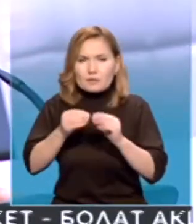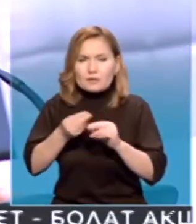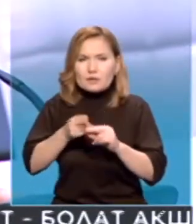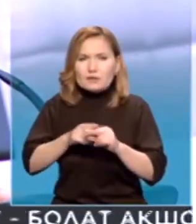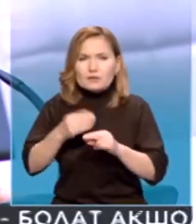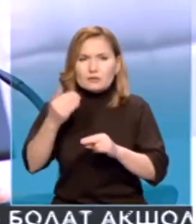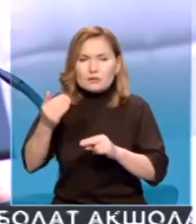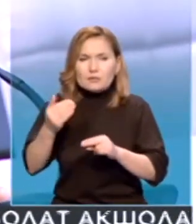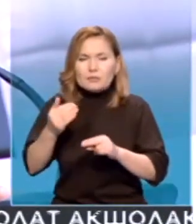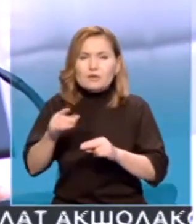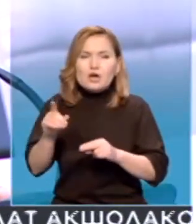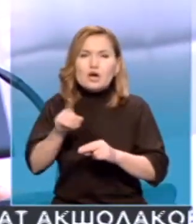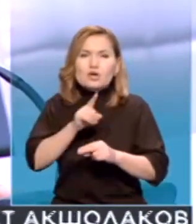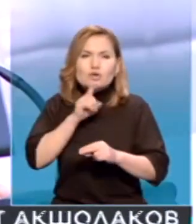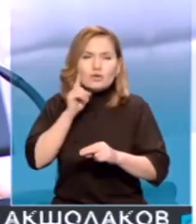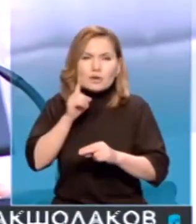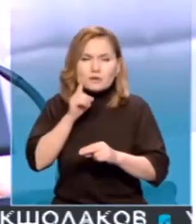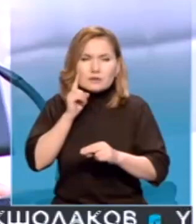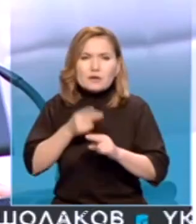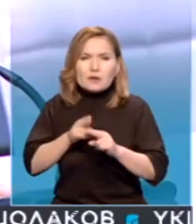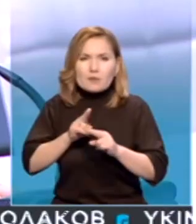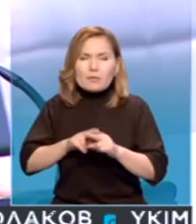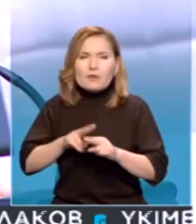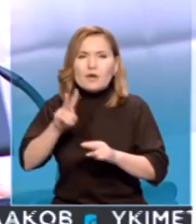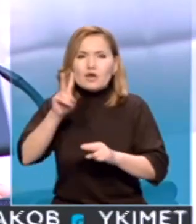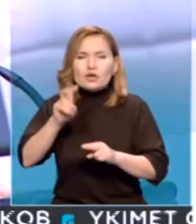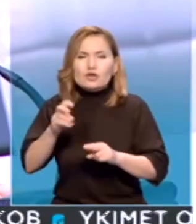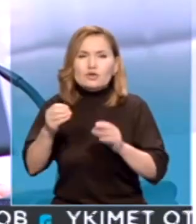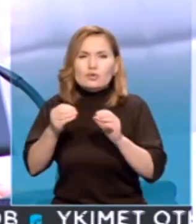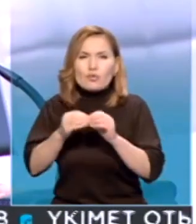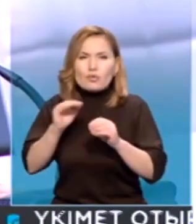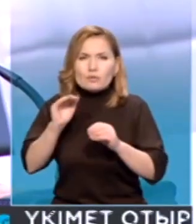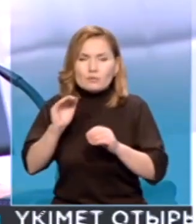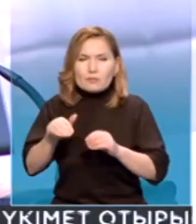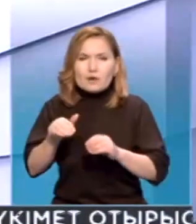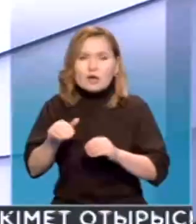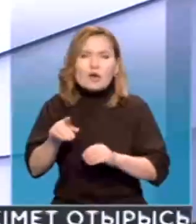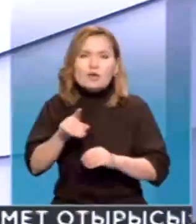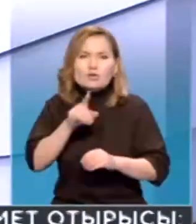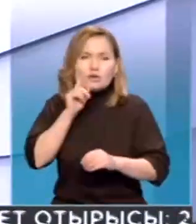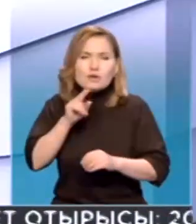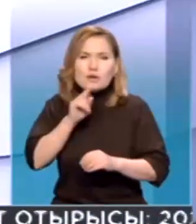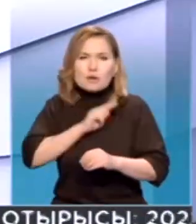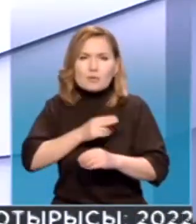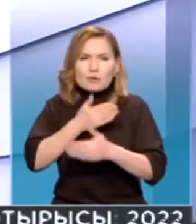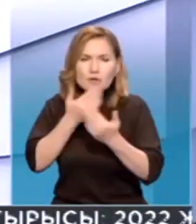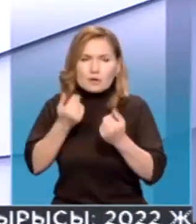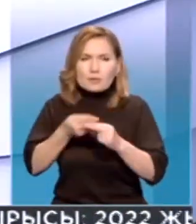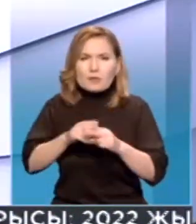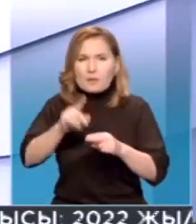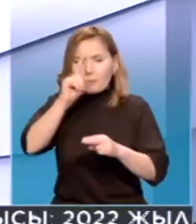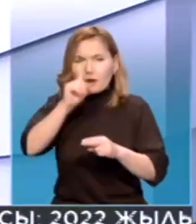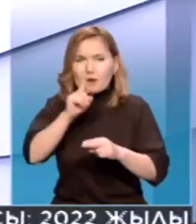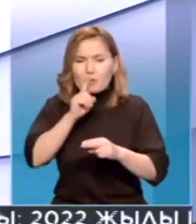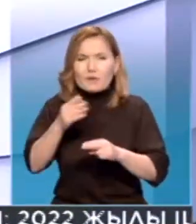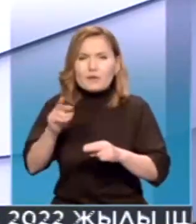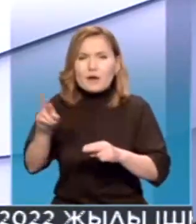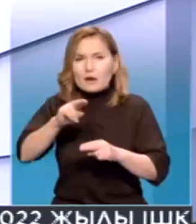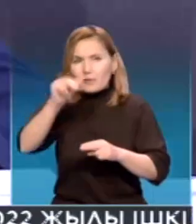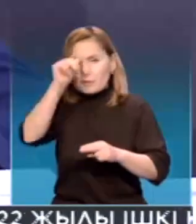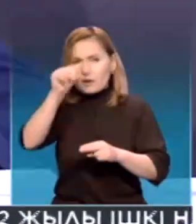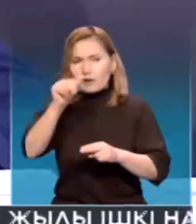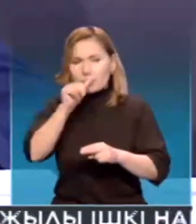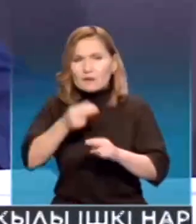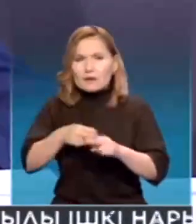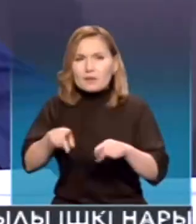қорытындысы бойынша ниет жастағы азаматтардың саны 210 мыңды құрап отыр. Бұған дейін тура бір ай бұрын, яғни қаңтардың